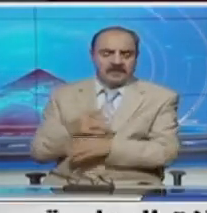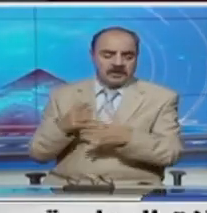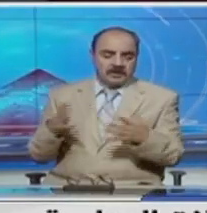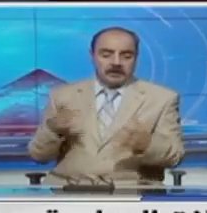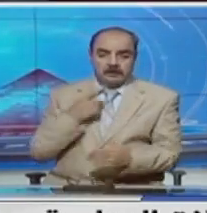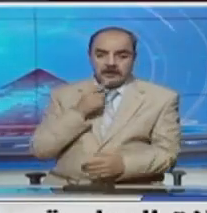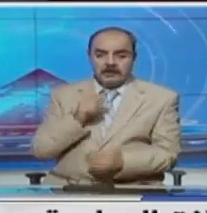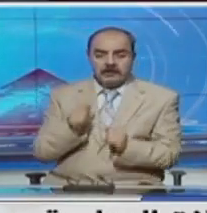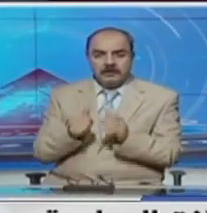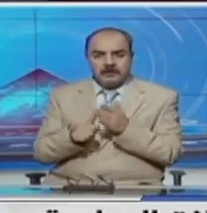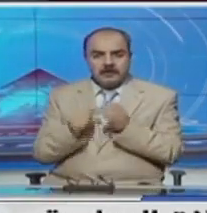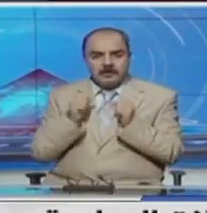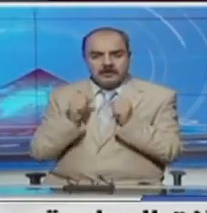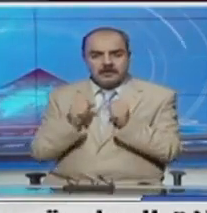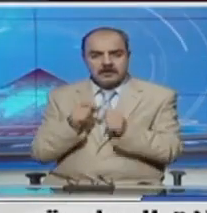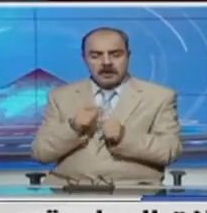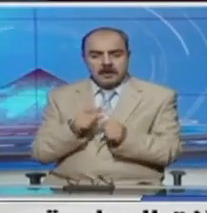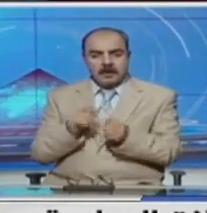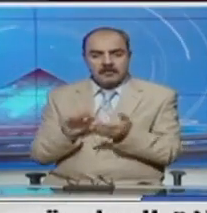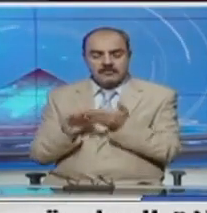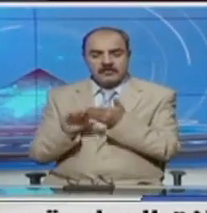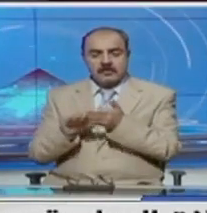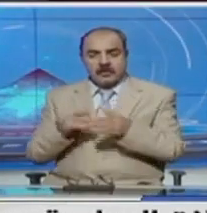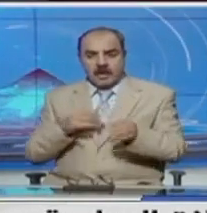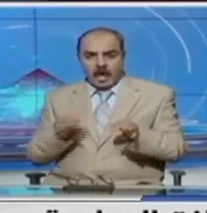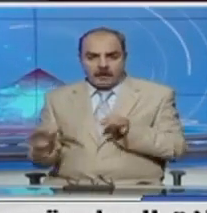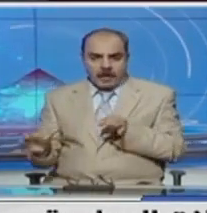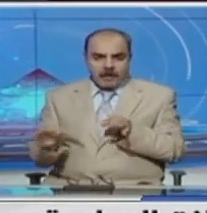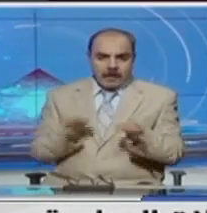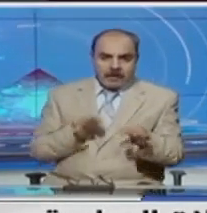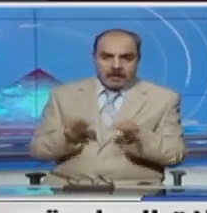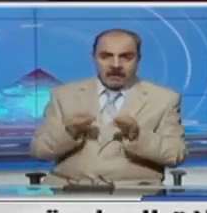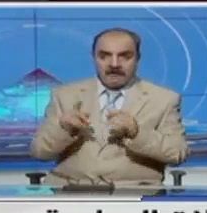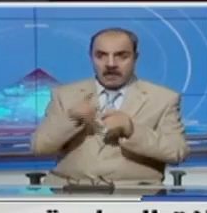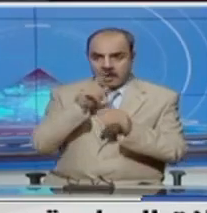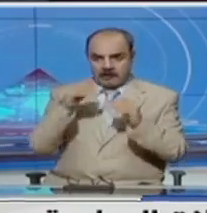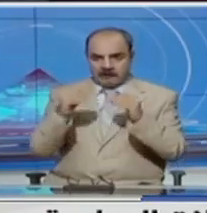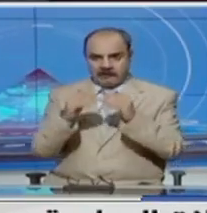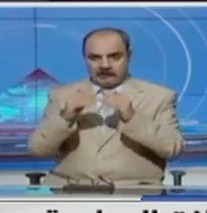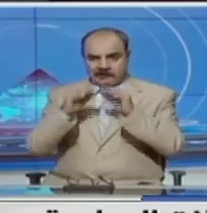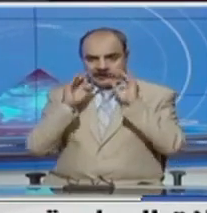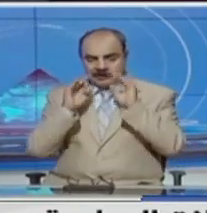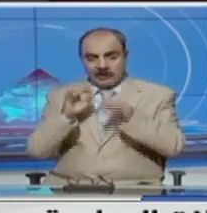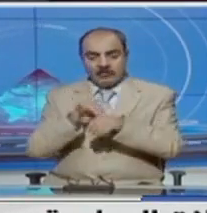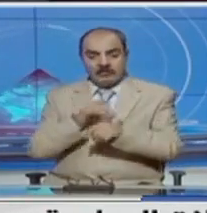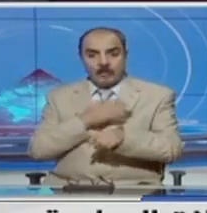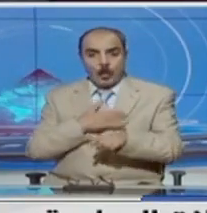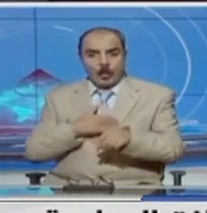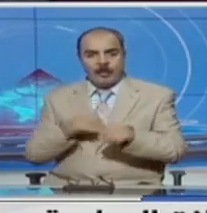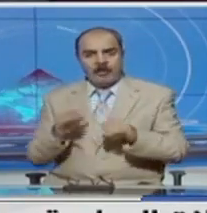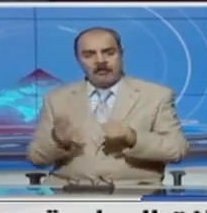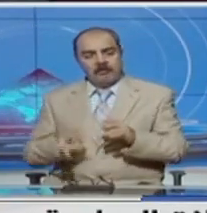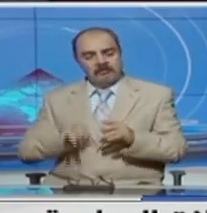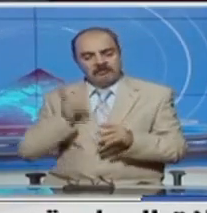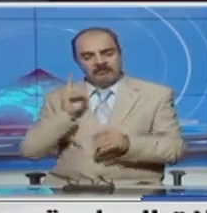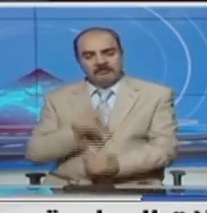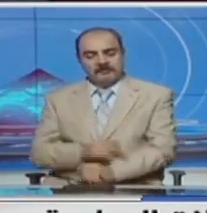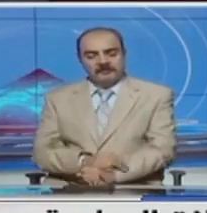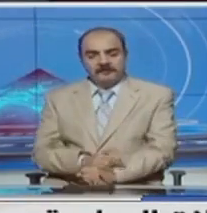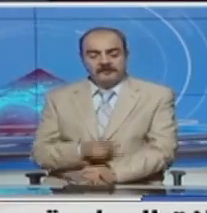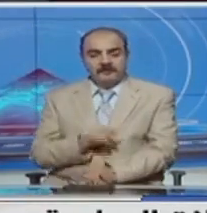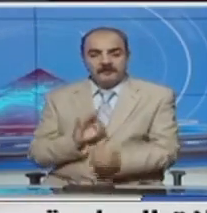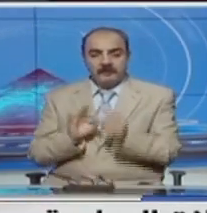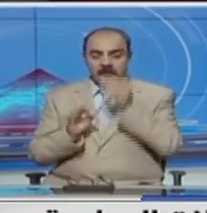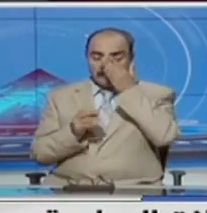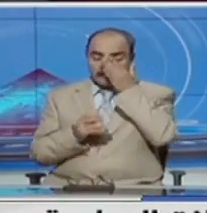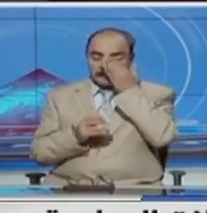جدا، لكن اللي بيقول عليه هو نقل الخدمه بالجوده بالنتائج العالميه للمستشفيات الحكوميه المصريه. هو ده الانجاز اللي